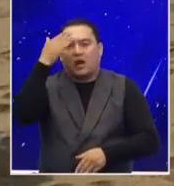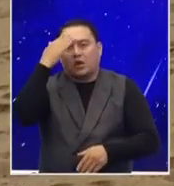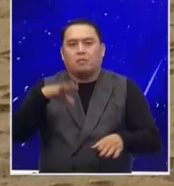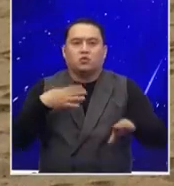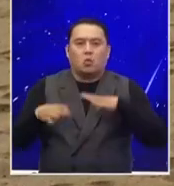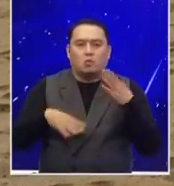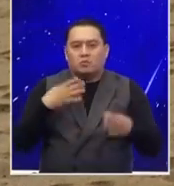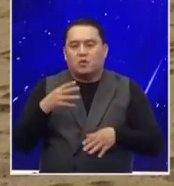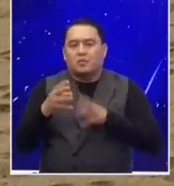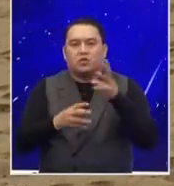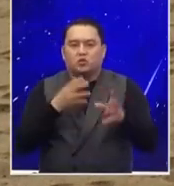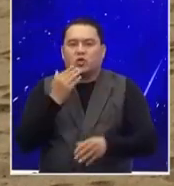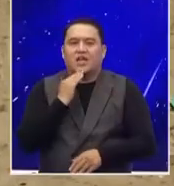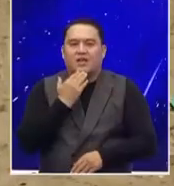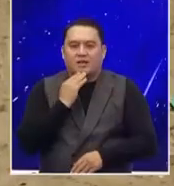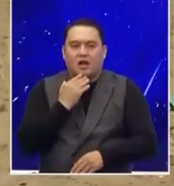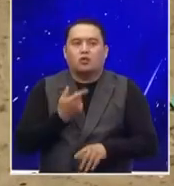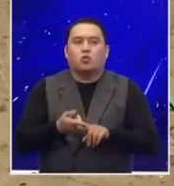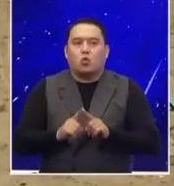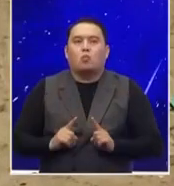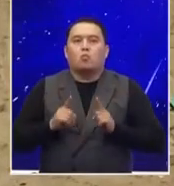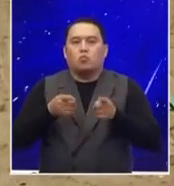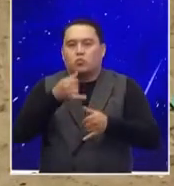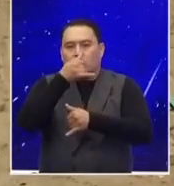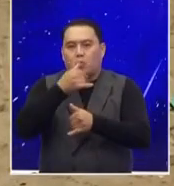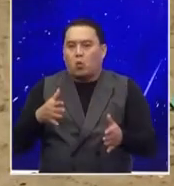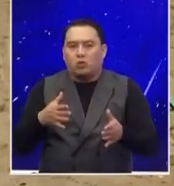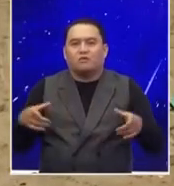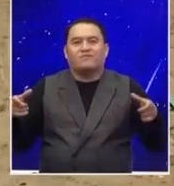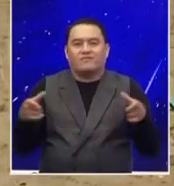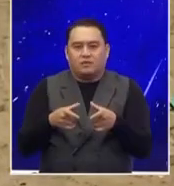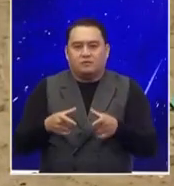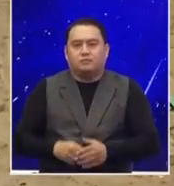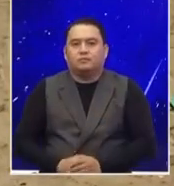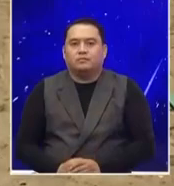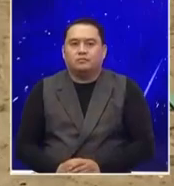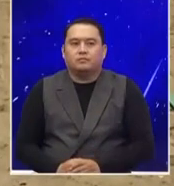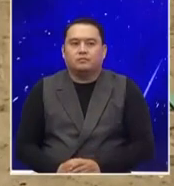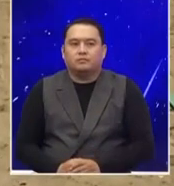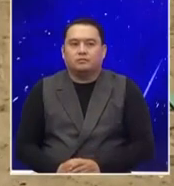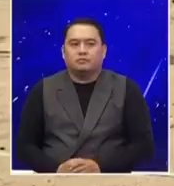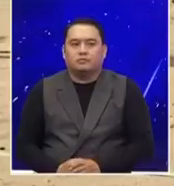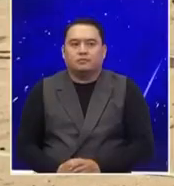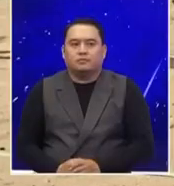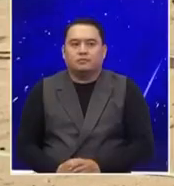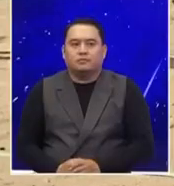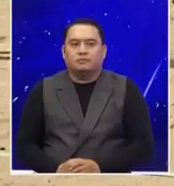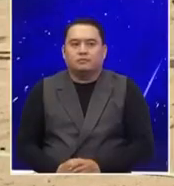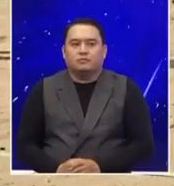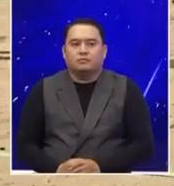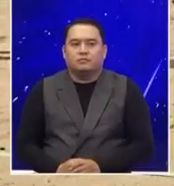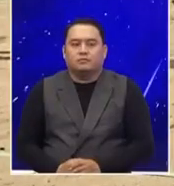готовились к международному турниру в Египте, на который они могут не попасть в связи с пандемией коронавируса. На данный